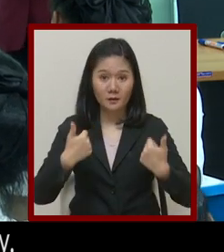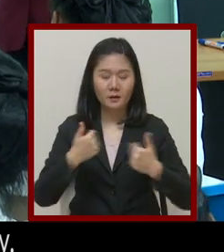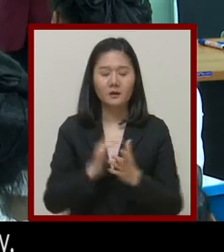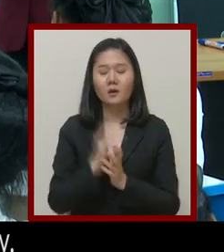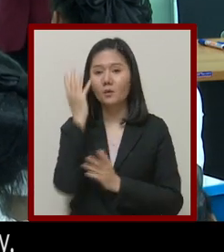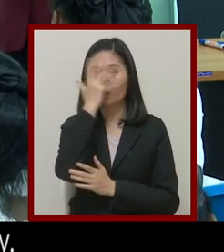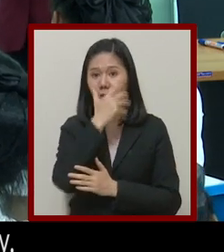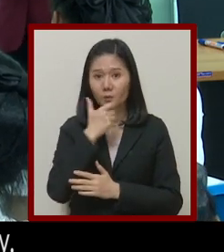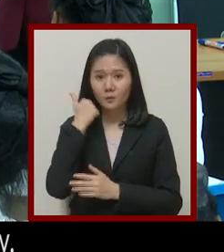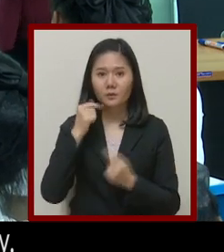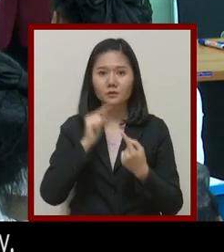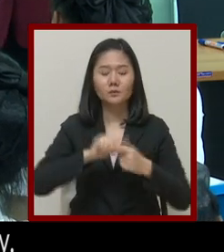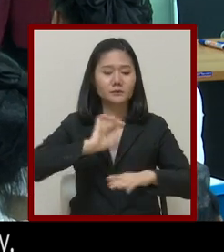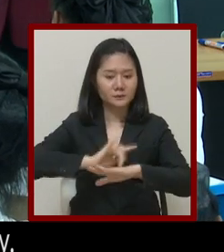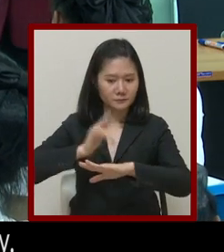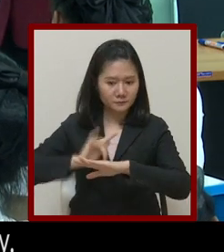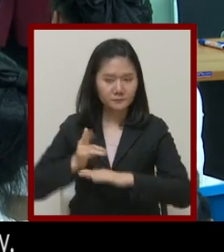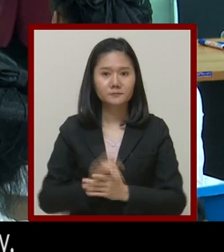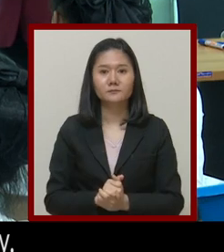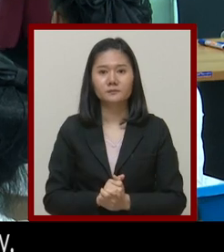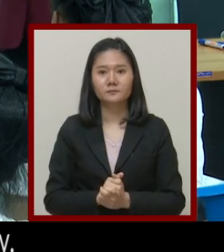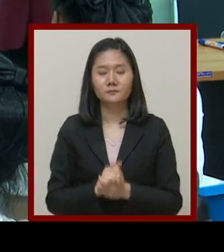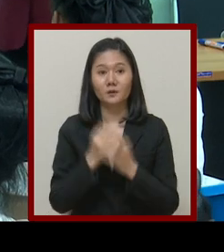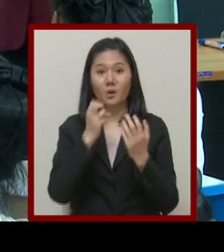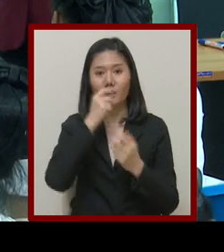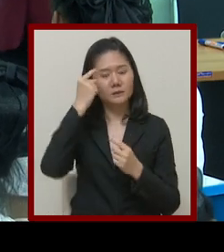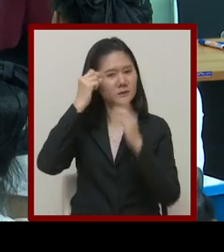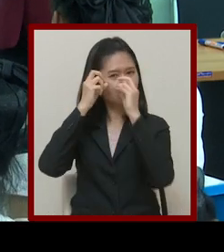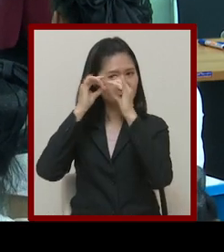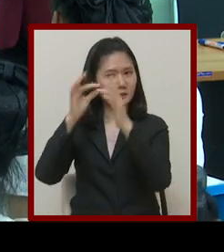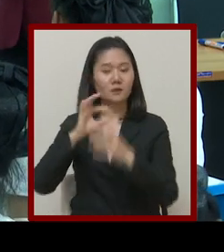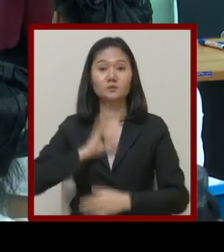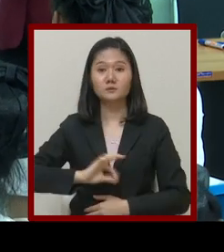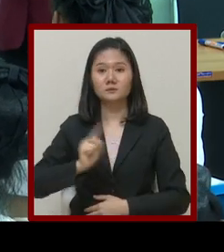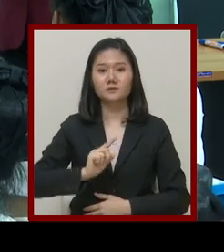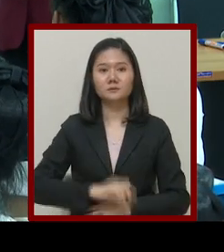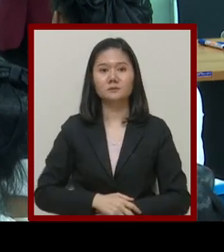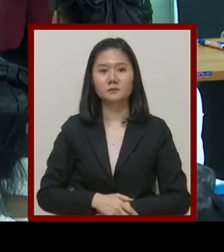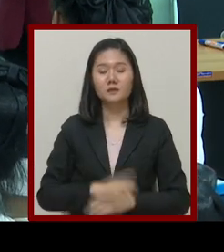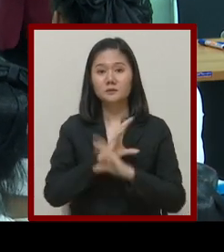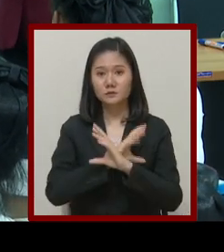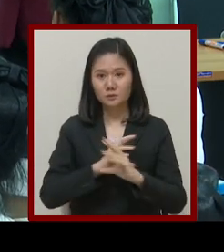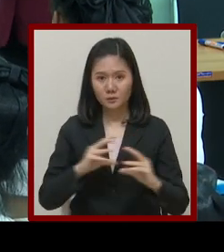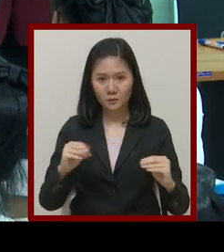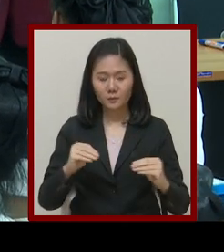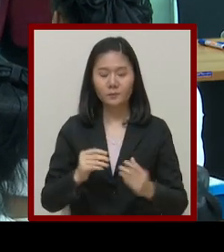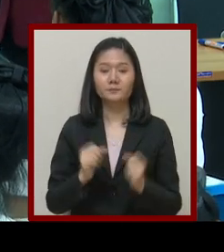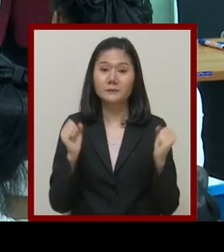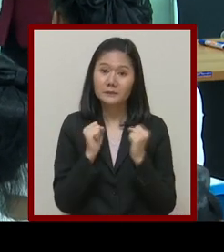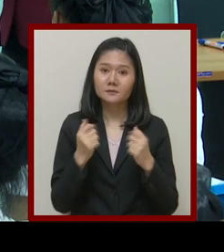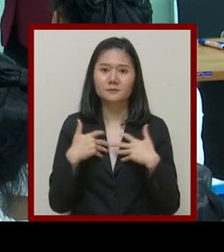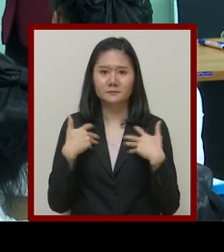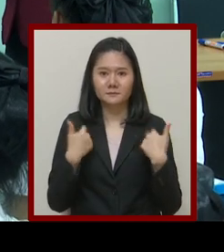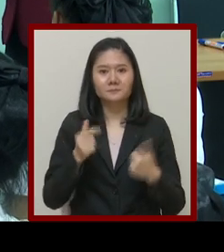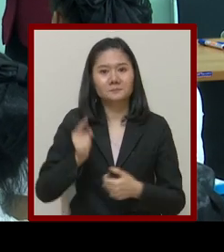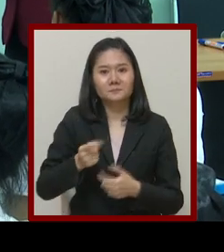ก็มีความสวยงามทางทัศนียภาพอยู่ในตัวด้วยใช่ไหมคะนึกภาพไปแล้วเนี่ยรู้สึกว่าจะเกิดความสงบเยือกเย็นเกิดขึ้นอย่าง